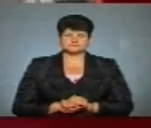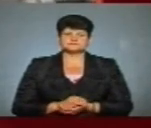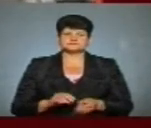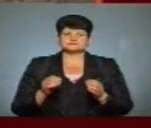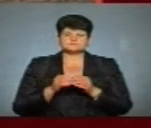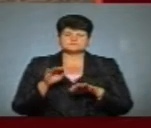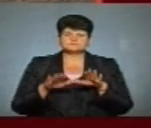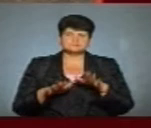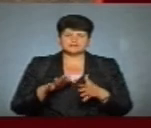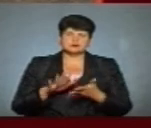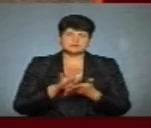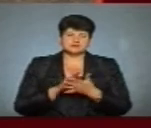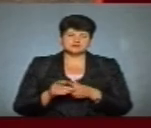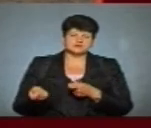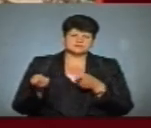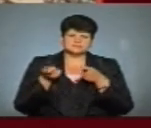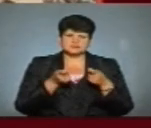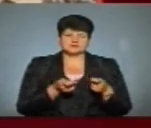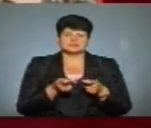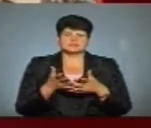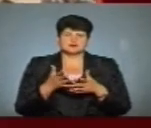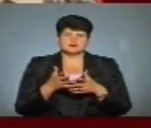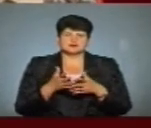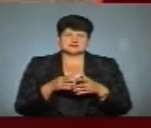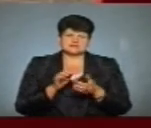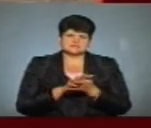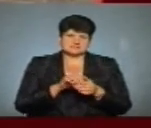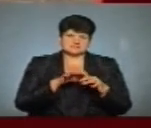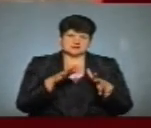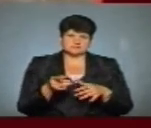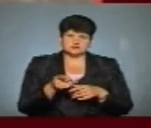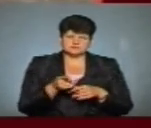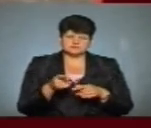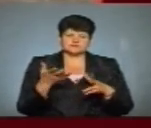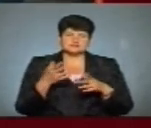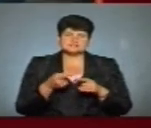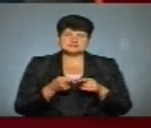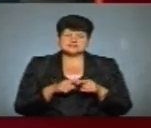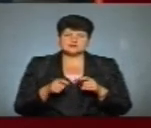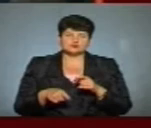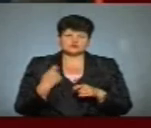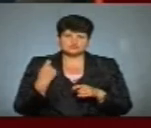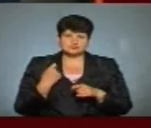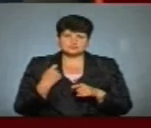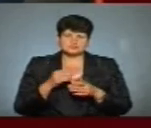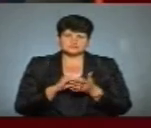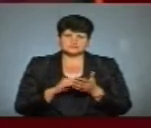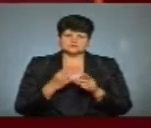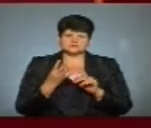Десять тонн сміття вивезли на несанкціоноване сміттєзвалище в Тернополі. Таке порушення з початку тижня інспектори фіксують